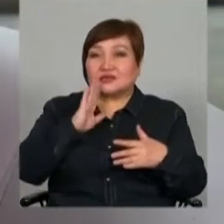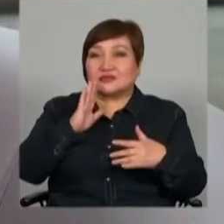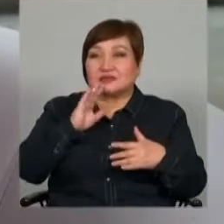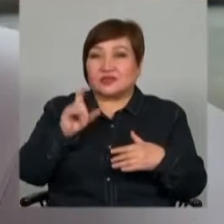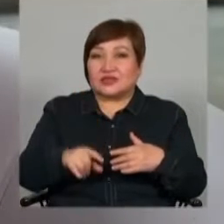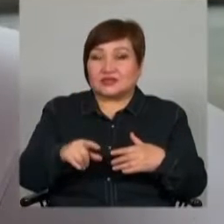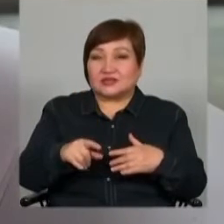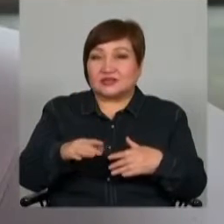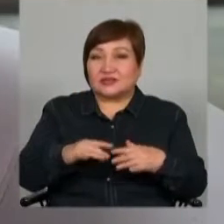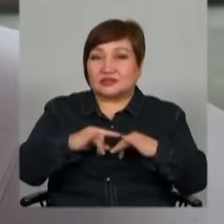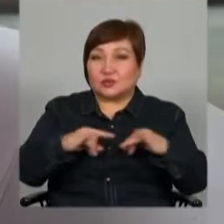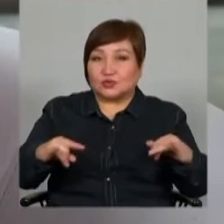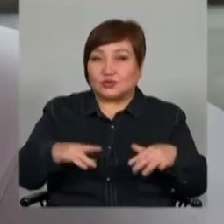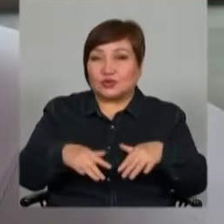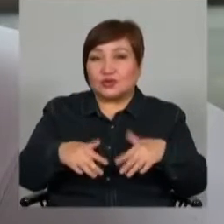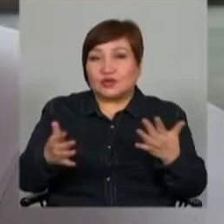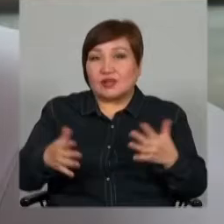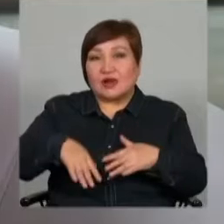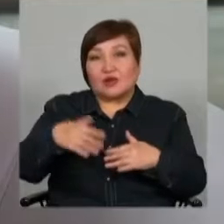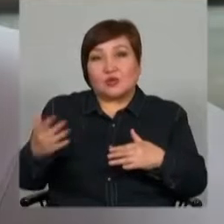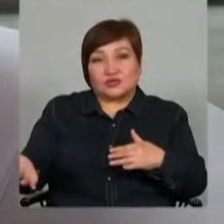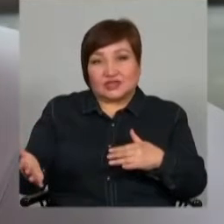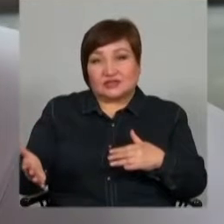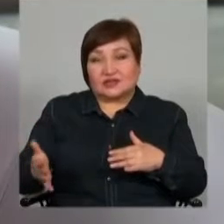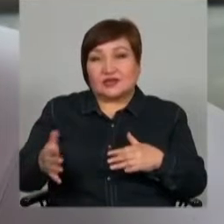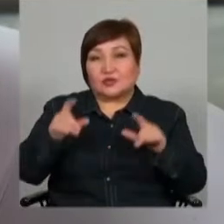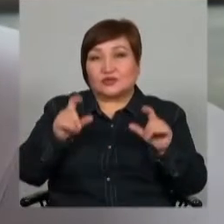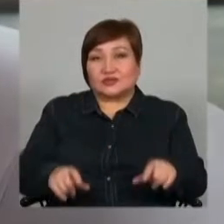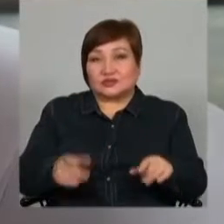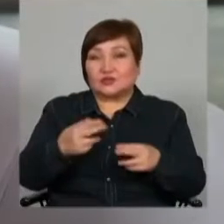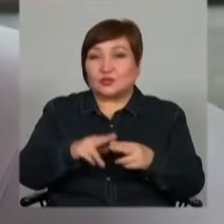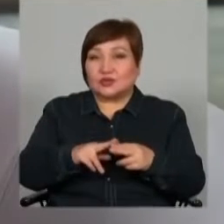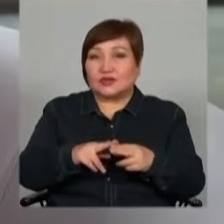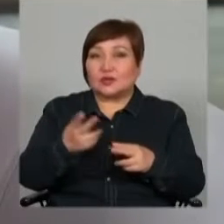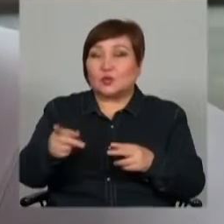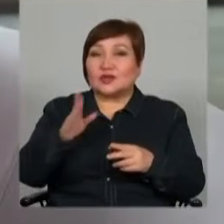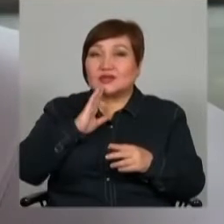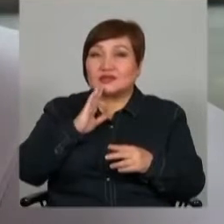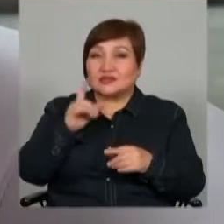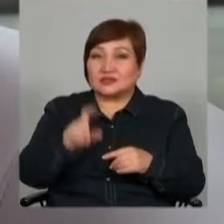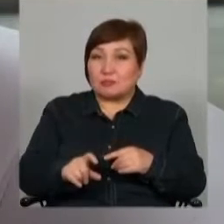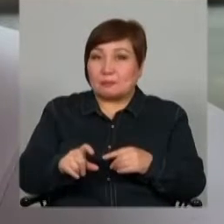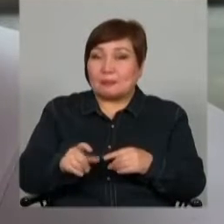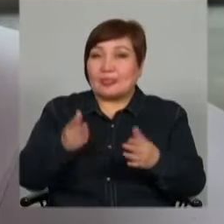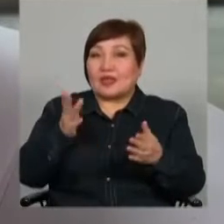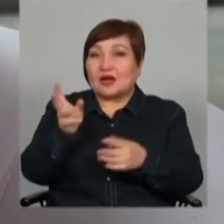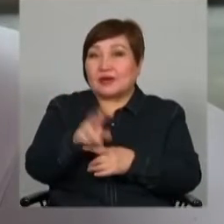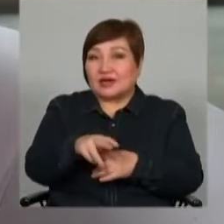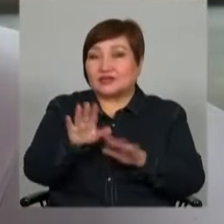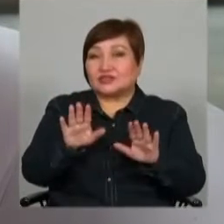Oñ jaqtağı kız dep aytatını sol süytip ötüverledi. Ütkeni ol kız bargan jerinde bütkül